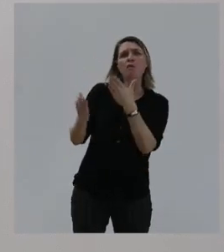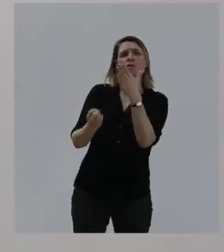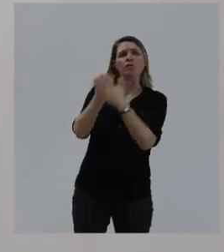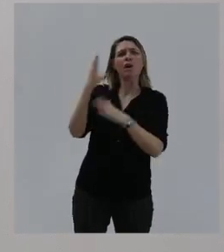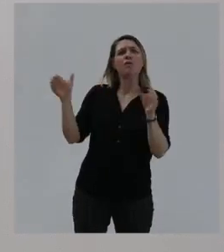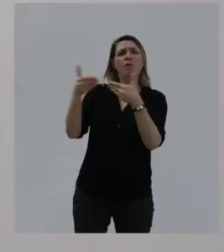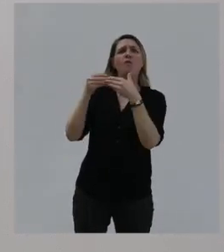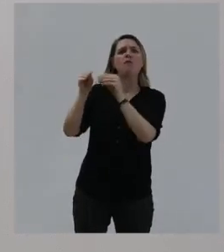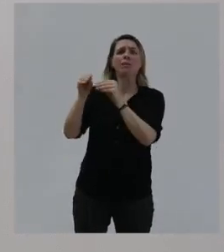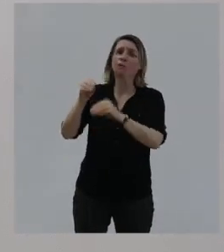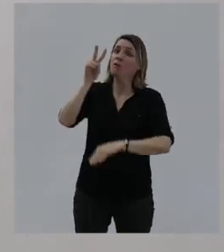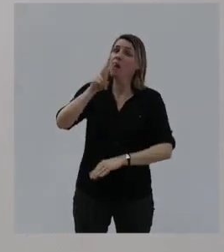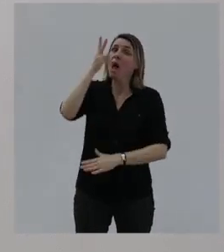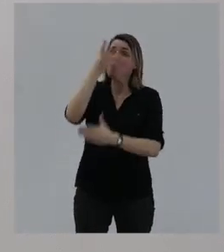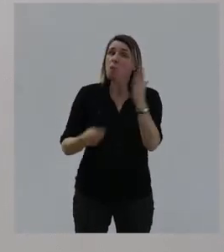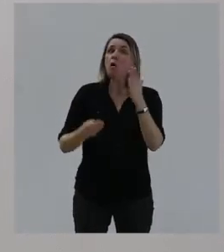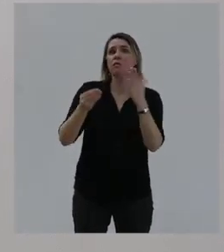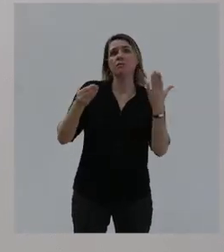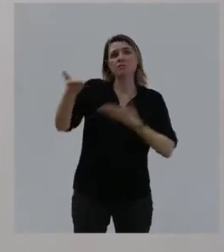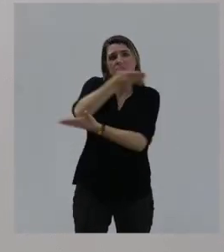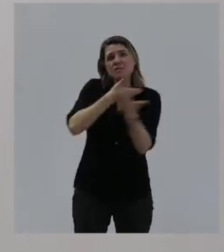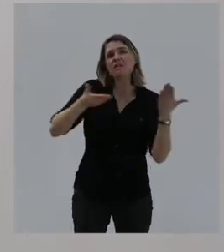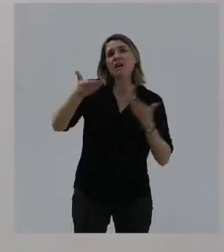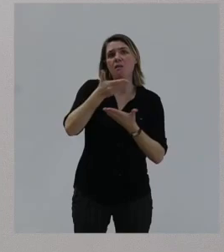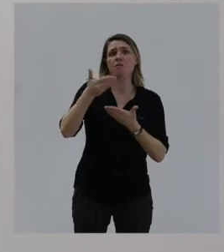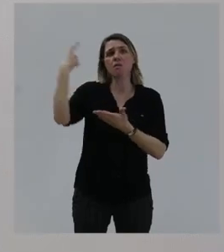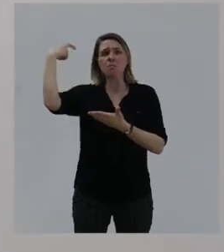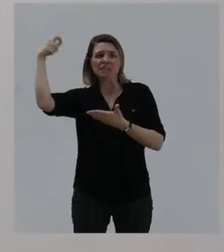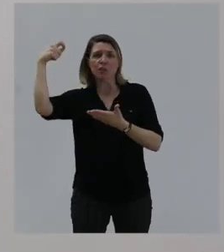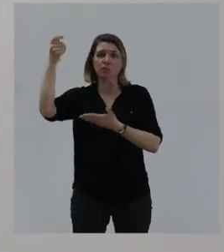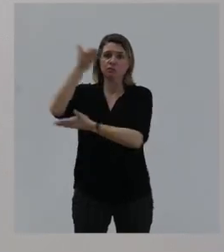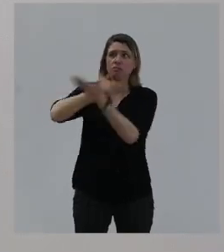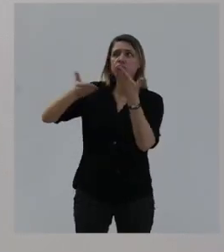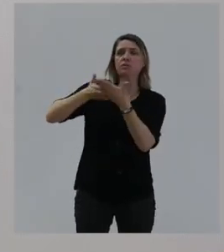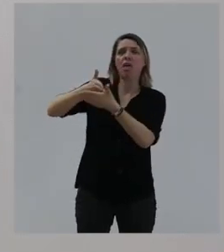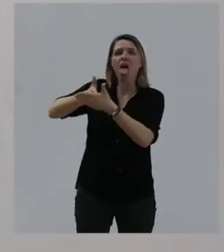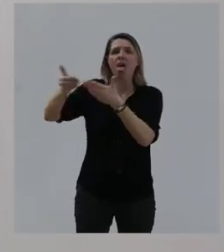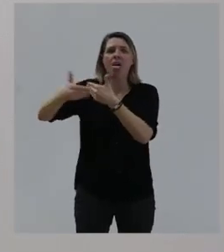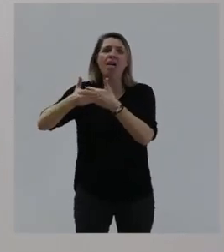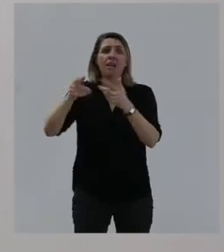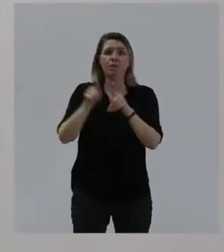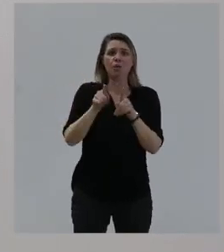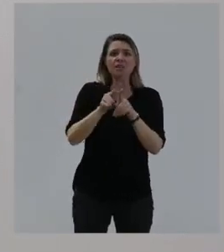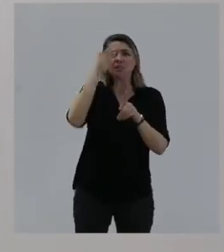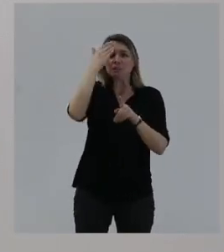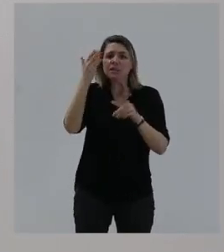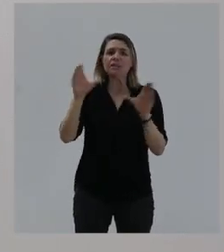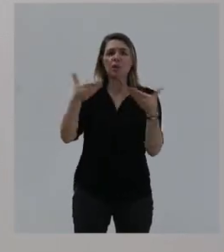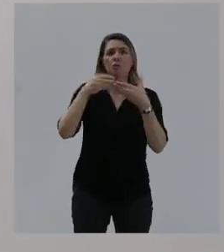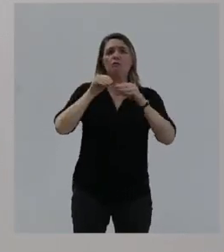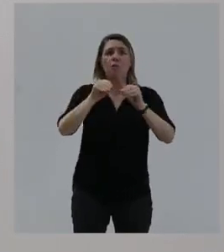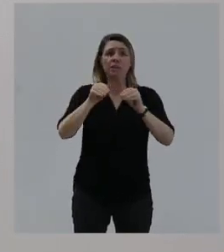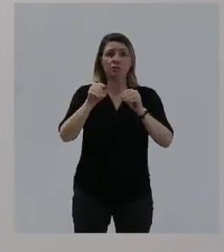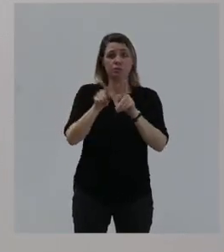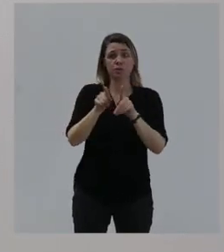C'est quand même un manque de dialogue entre l'équipe présidentielle et les composantes, voire même les formations,